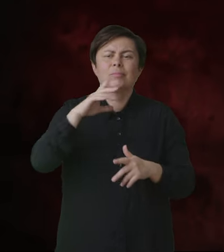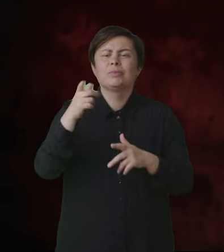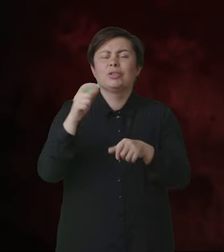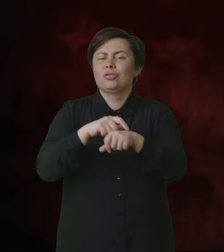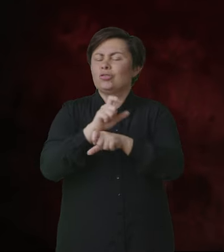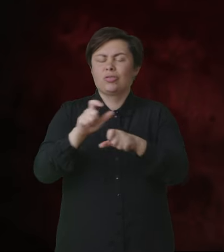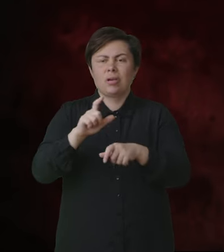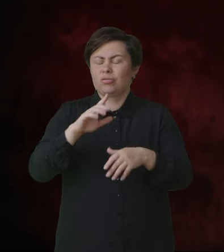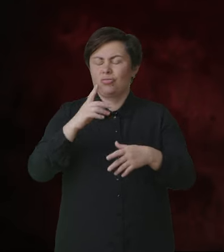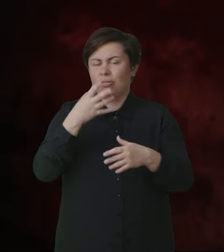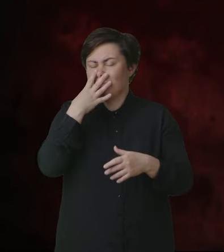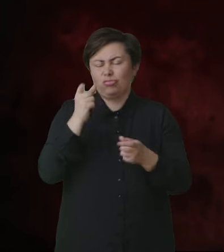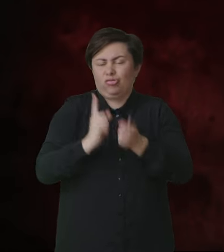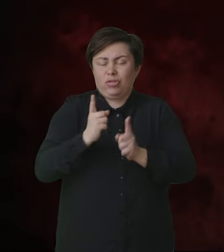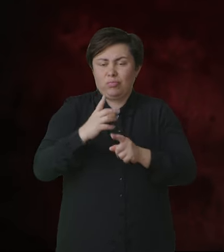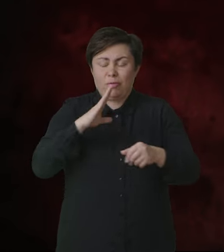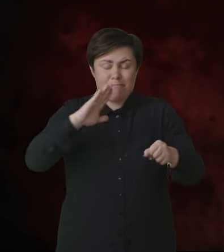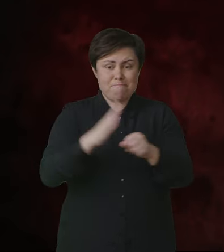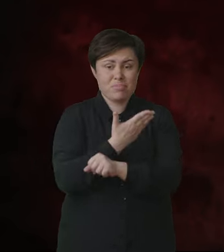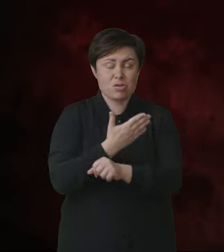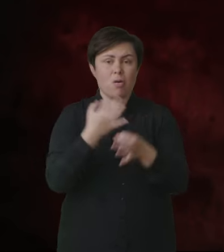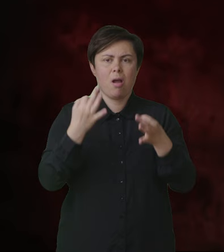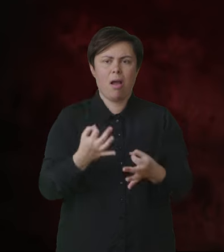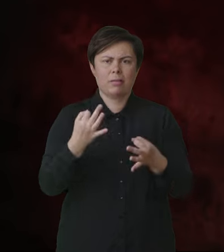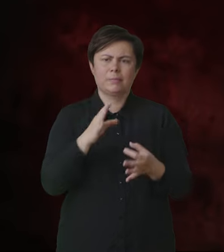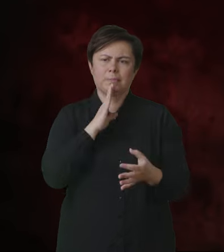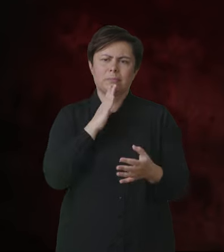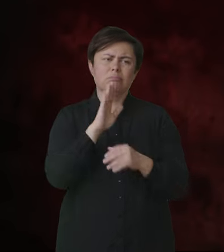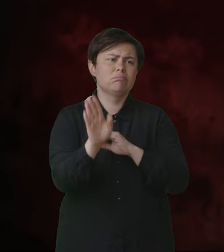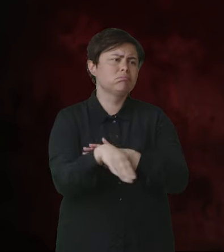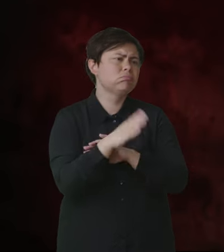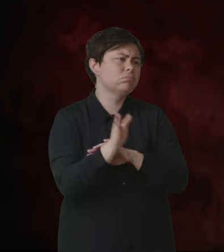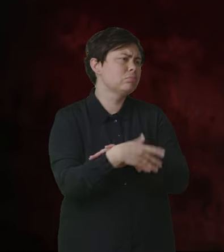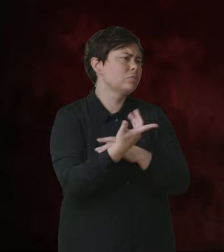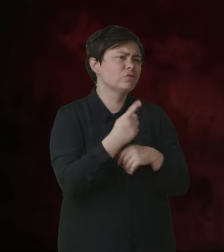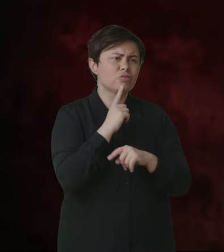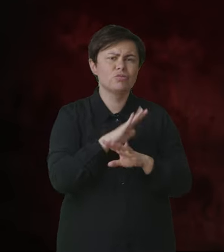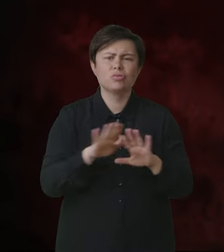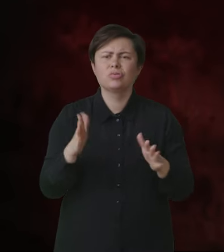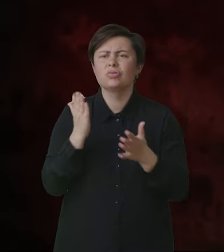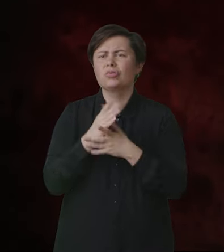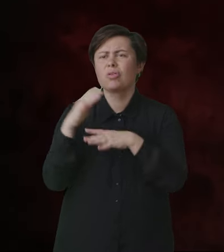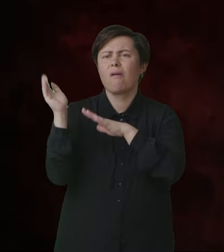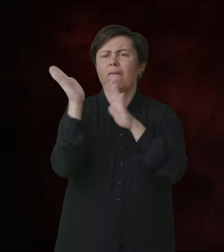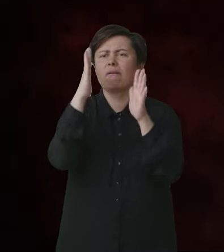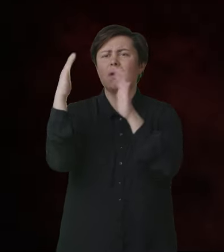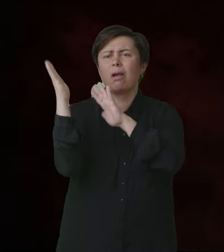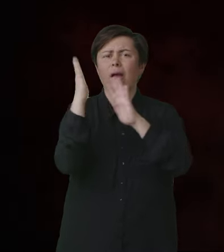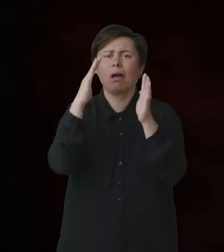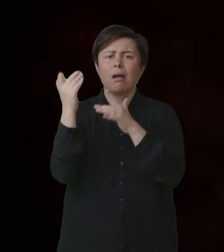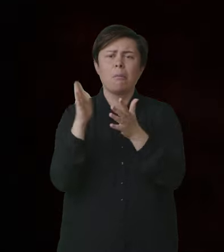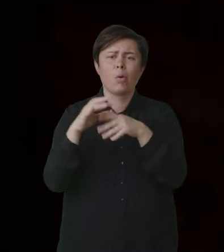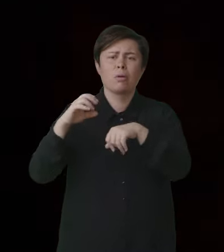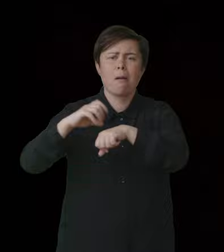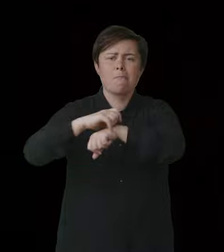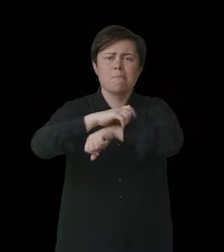szybko zleciał. No i dzisiaj już jest tak jakoś pusto, cicho, tylko wiatr tam hula. Może pająki